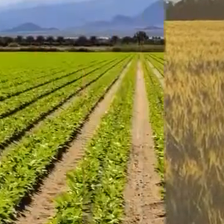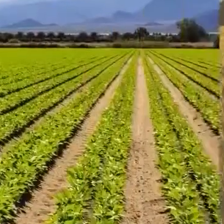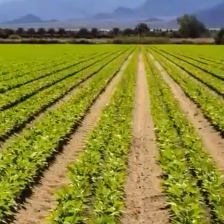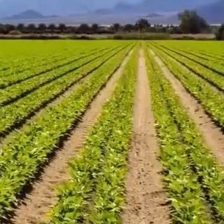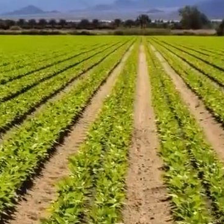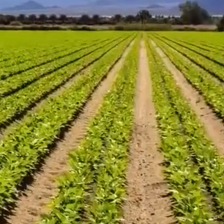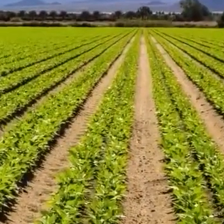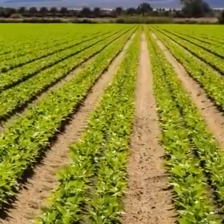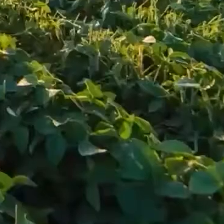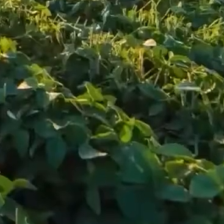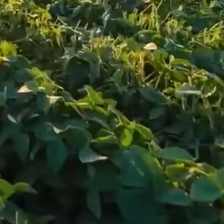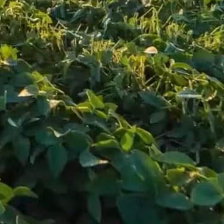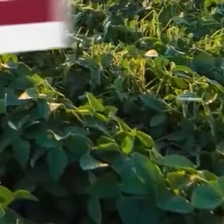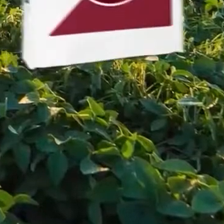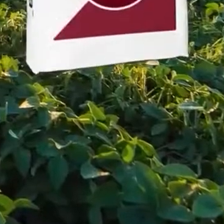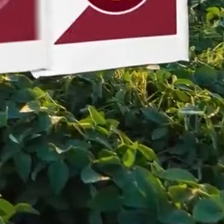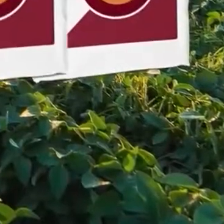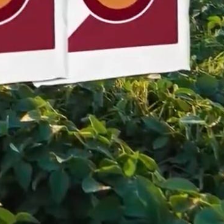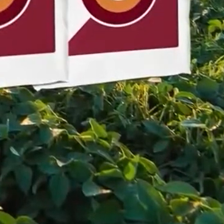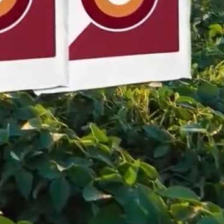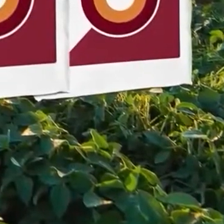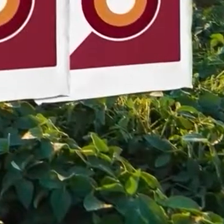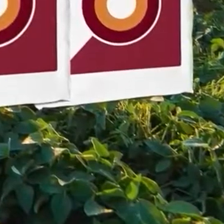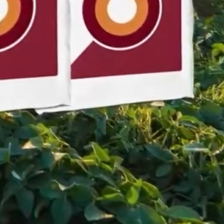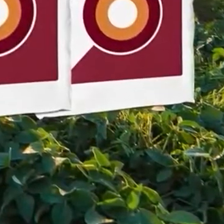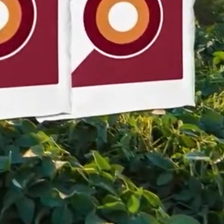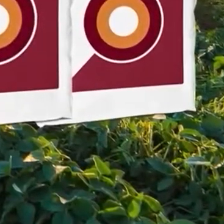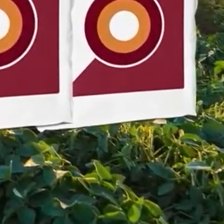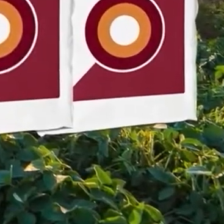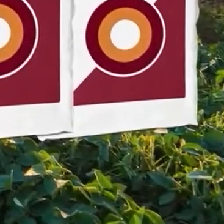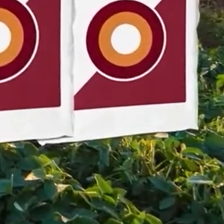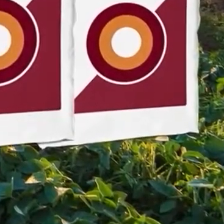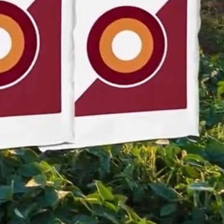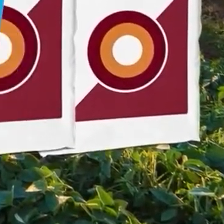Комплексные НПК-удобрения «Аврора» от «Еврохим». Узнай подробности по телефону